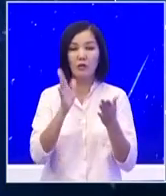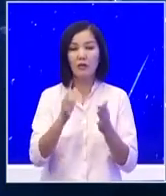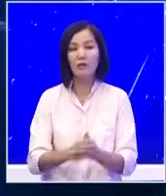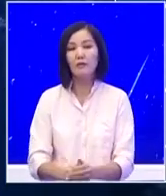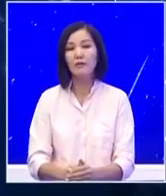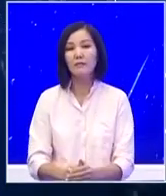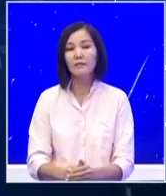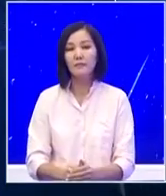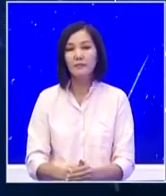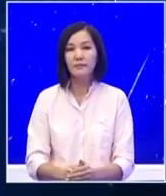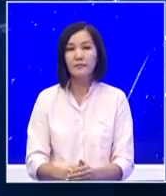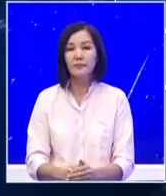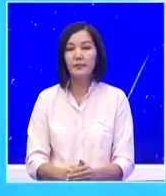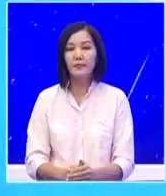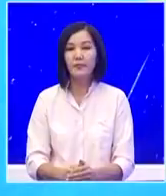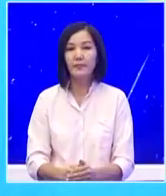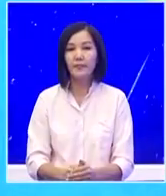сақталады.